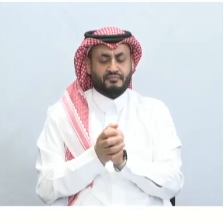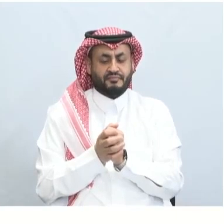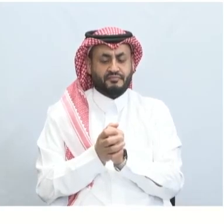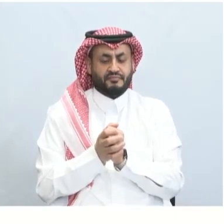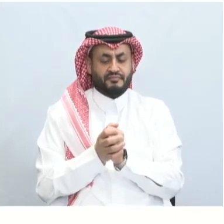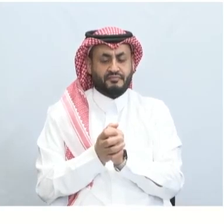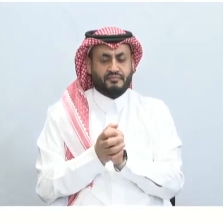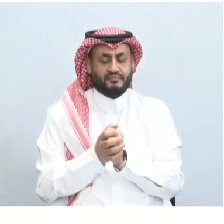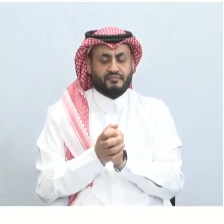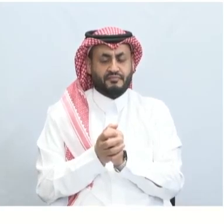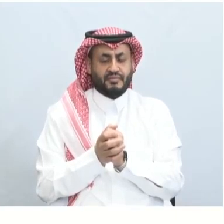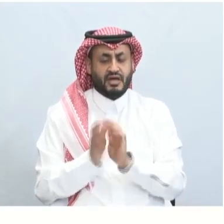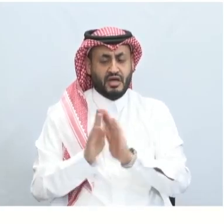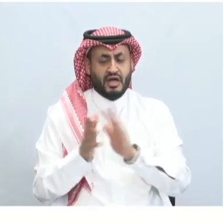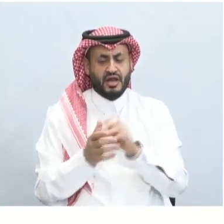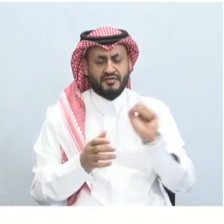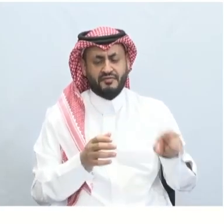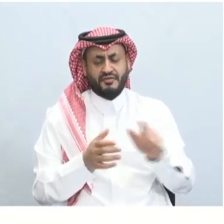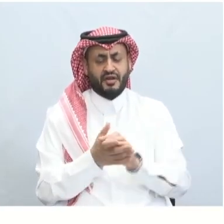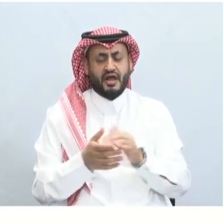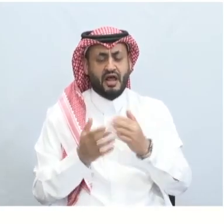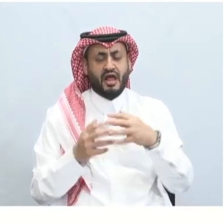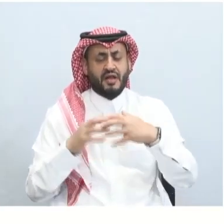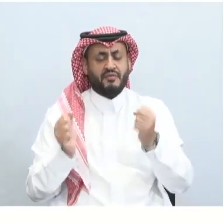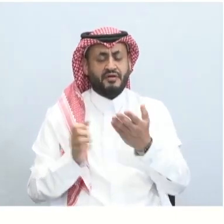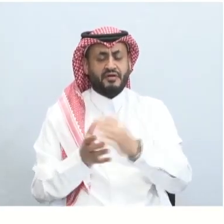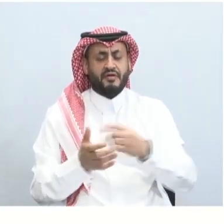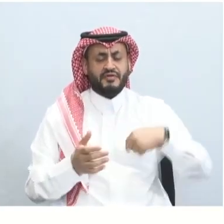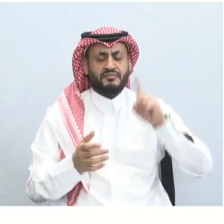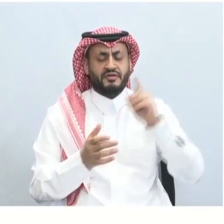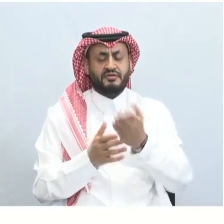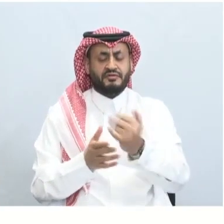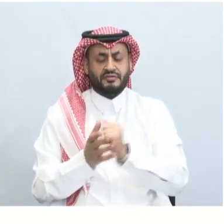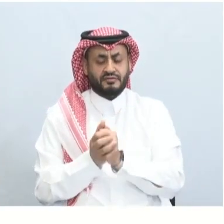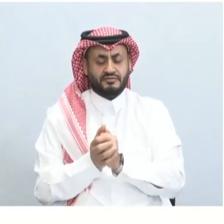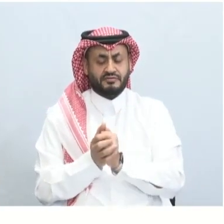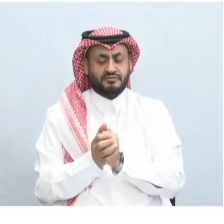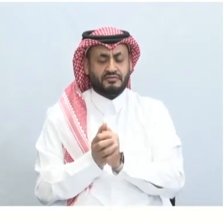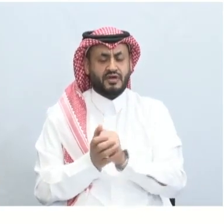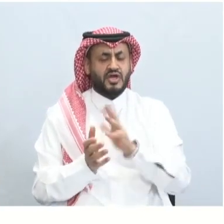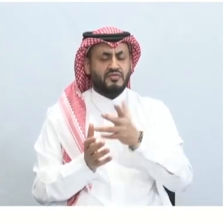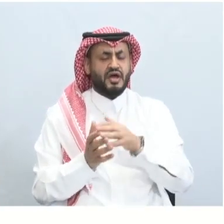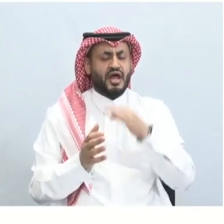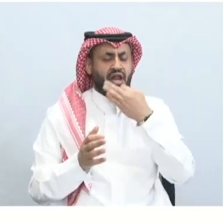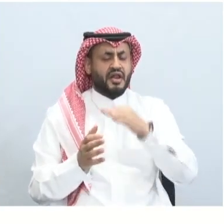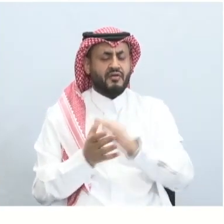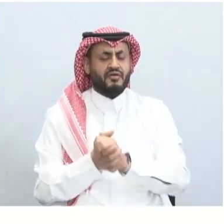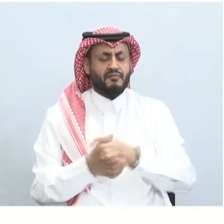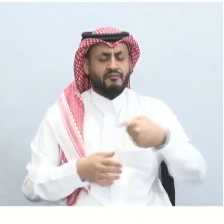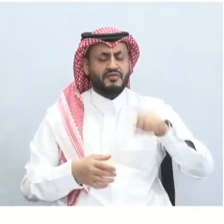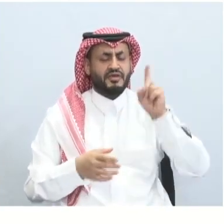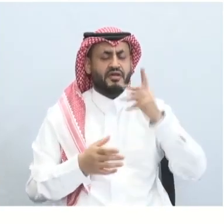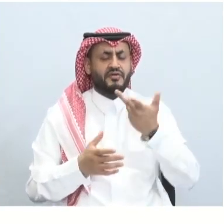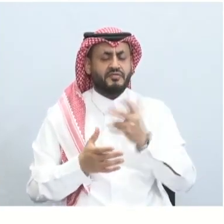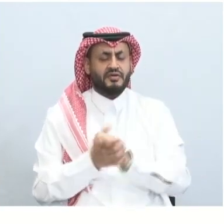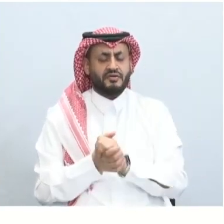بينا قبل قليل معنى الاستعاذه الان نبين ما معنى البسمله ما معنى ان تقول بسم الله الرحمن